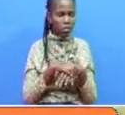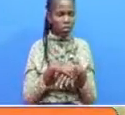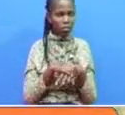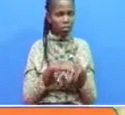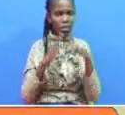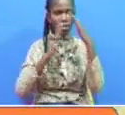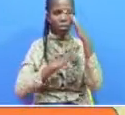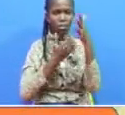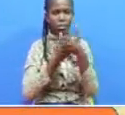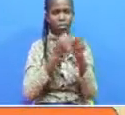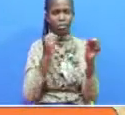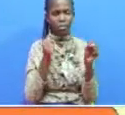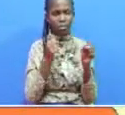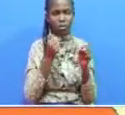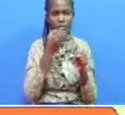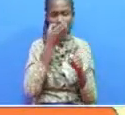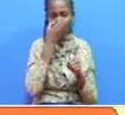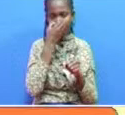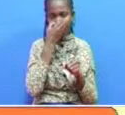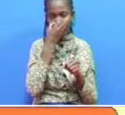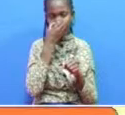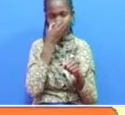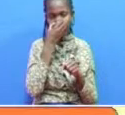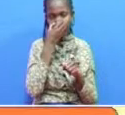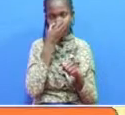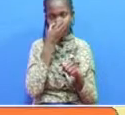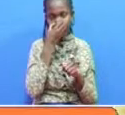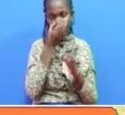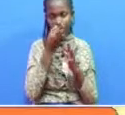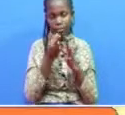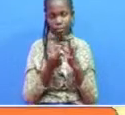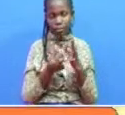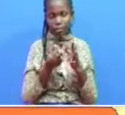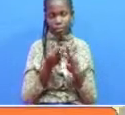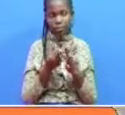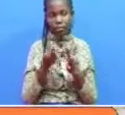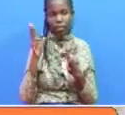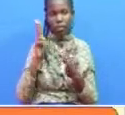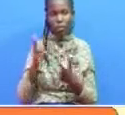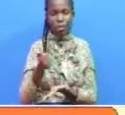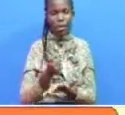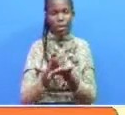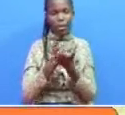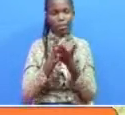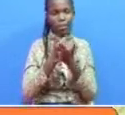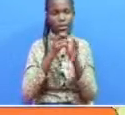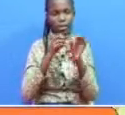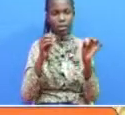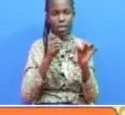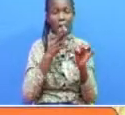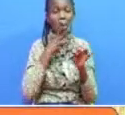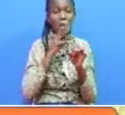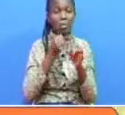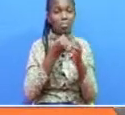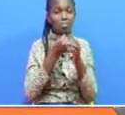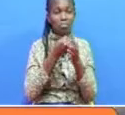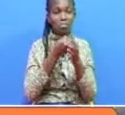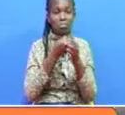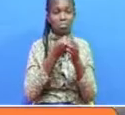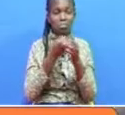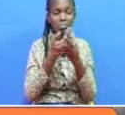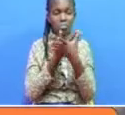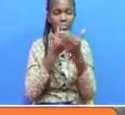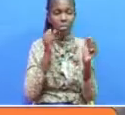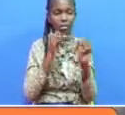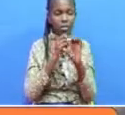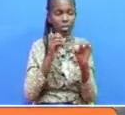Deputy President Dr. William Ruto angekuwa amesaidia Uhuru Kenyatta, angekuwa rais wa Kenya. Watu wa